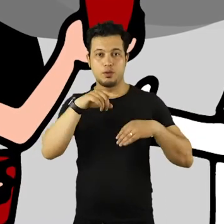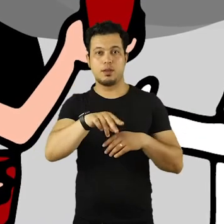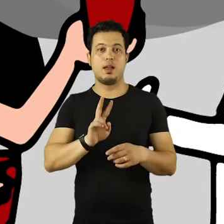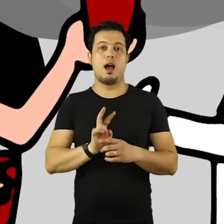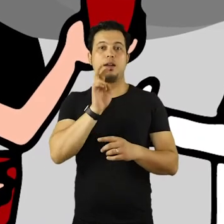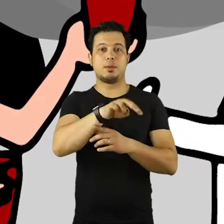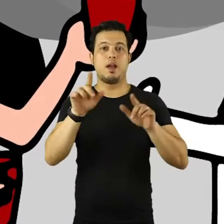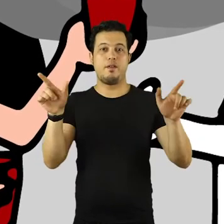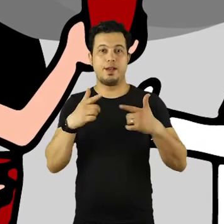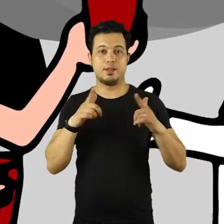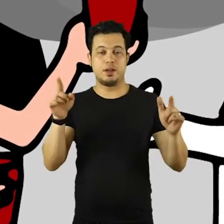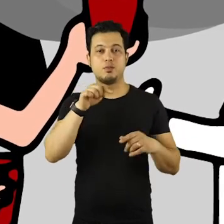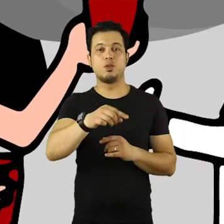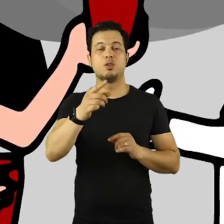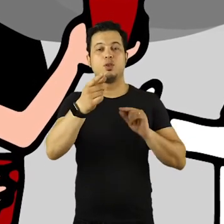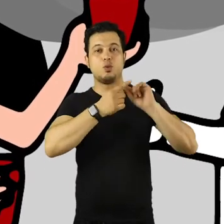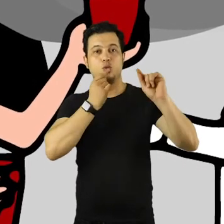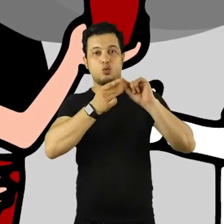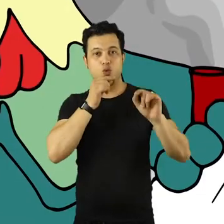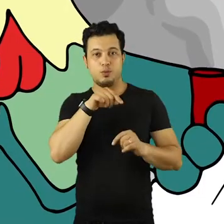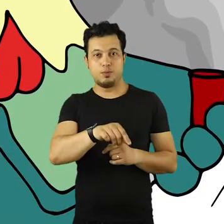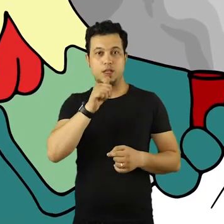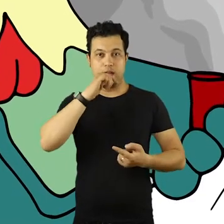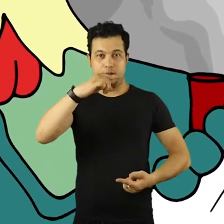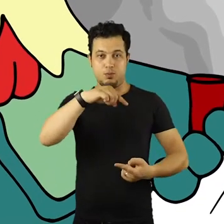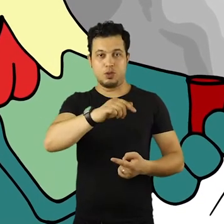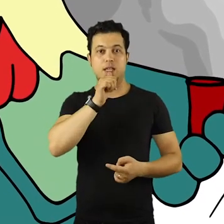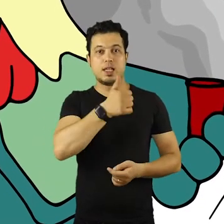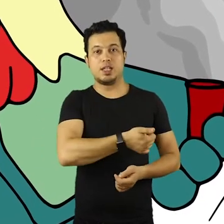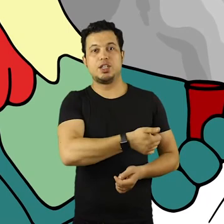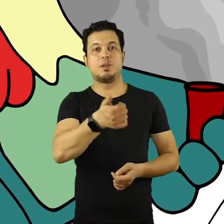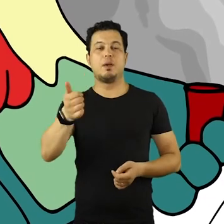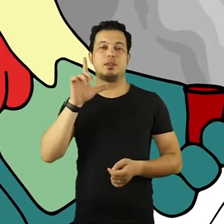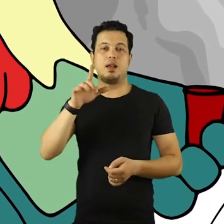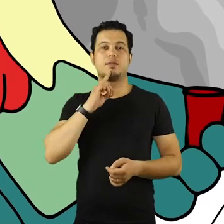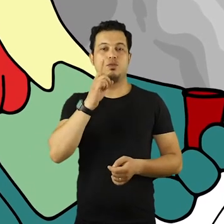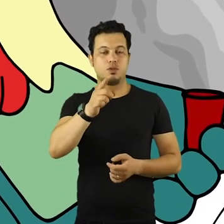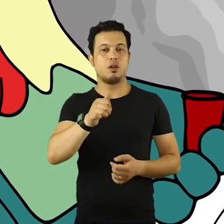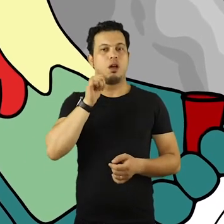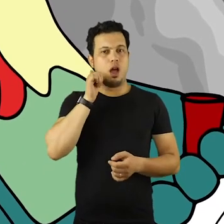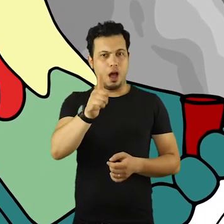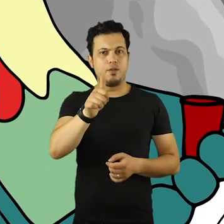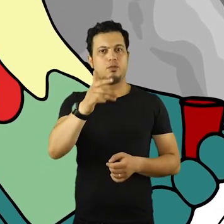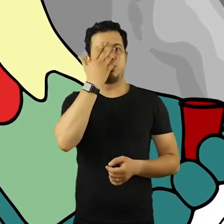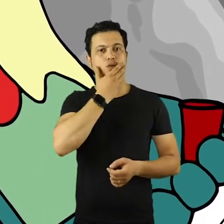giderek oradaki tüm çocuklara bu üzüm şırasından içireceğiz. Bu harika bir fikir. Aferin sana